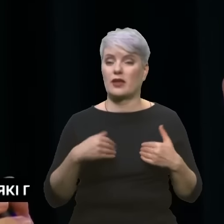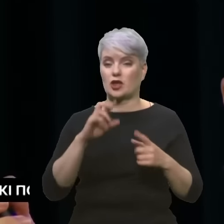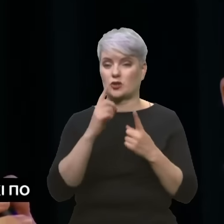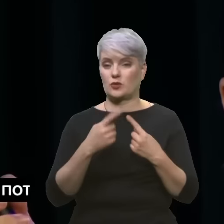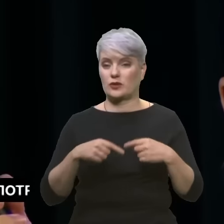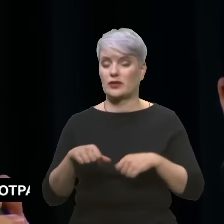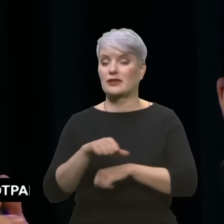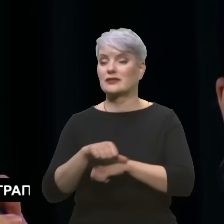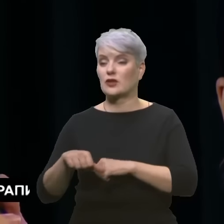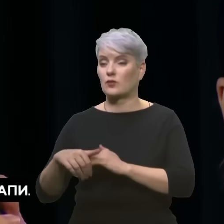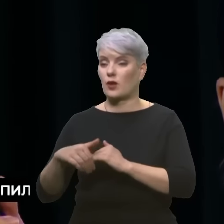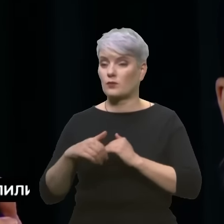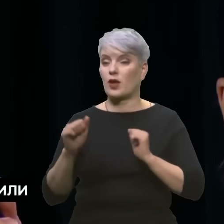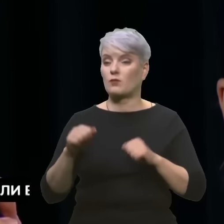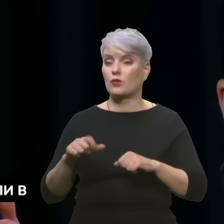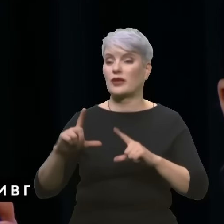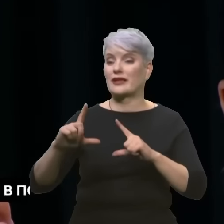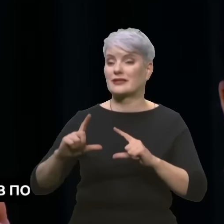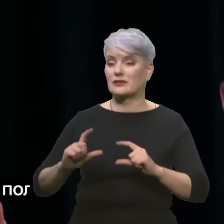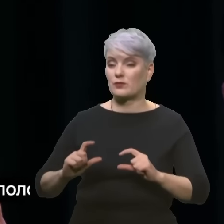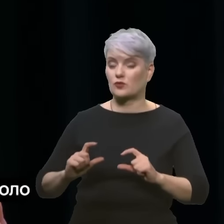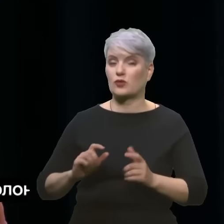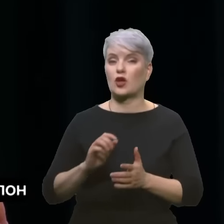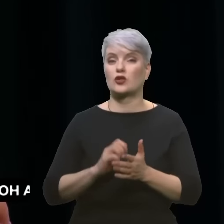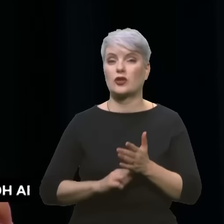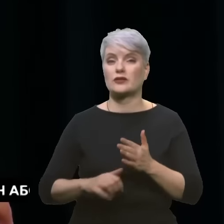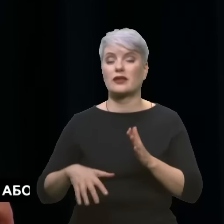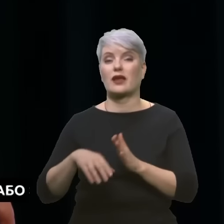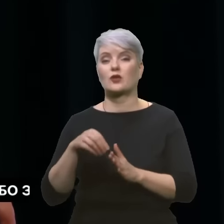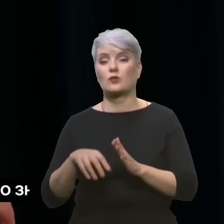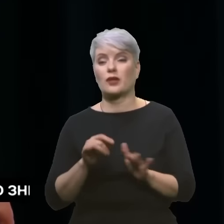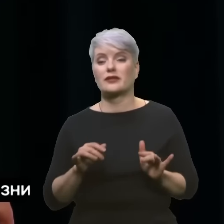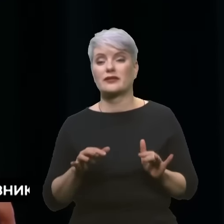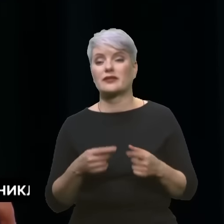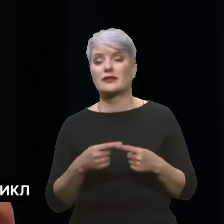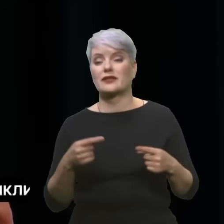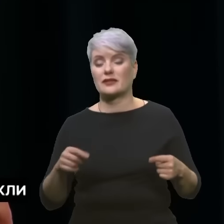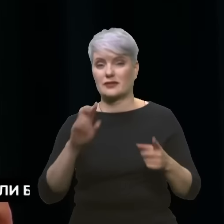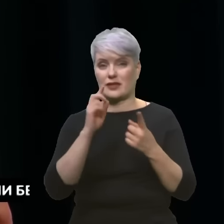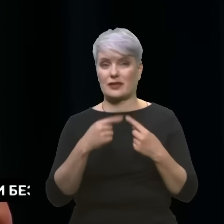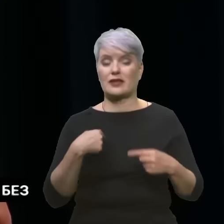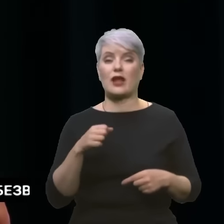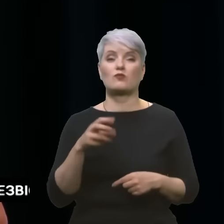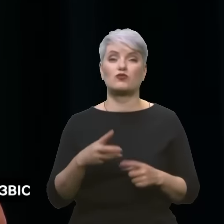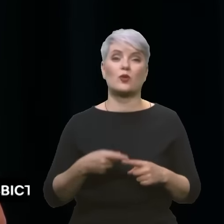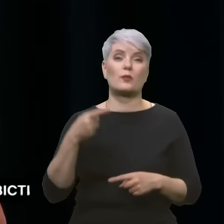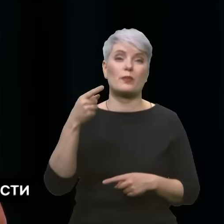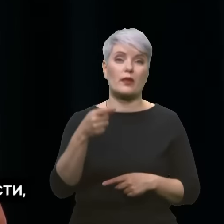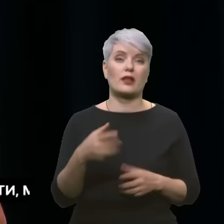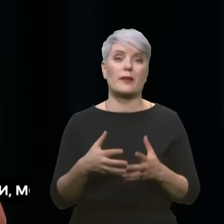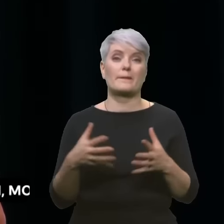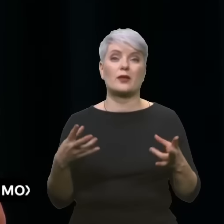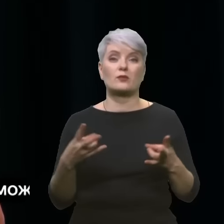може логічно зменшуватися через електоральні цикли в різних країнах. І тому нам чим далі, тим більше потрібно